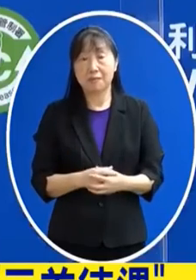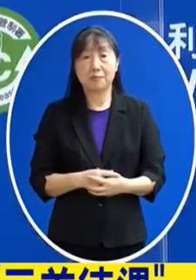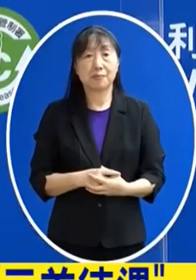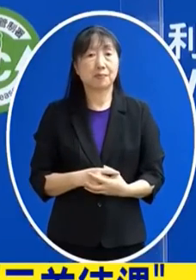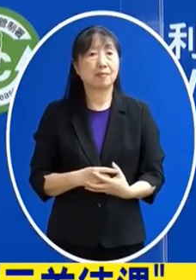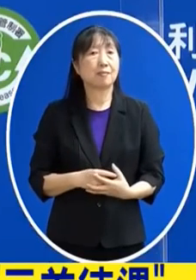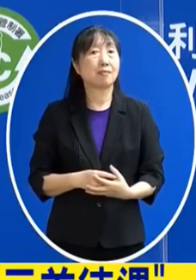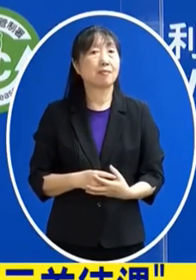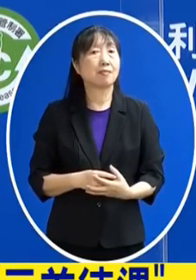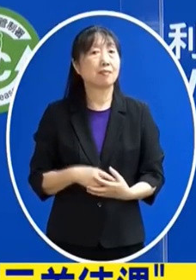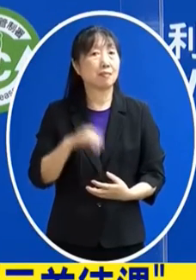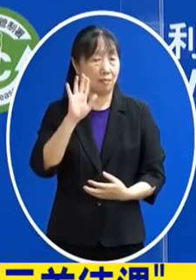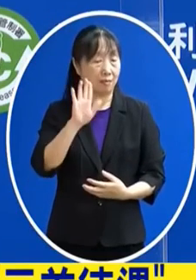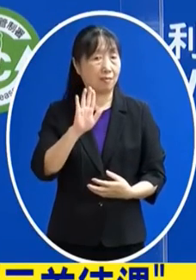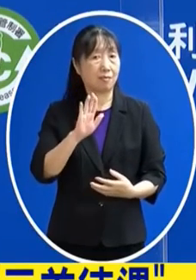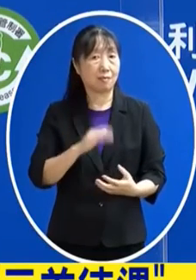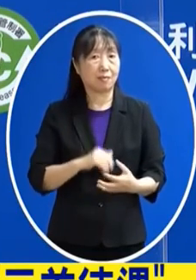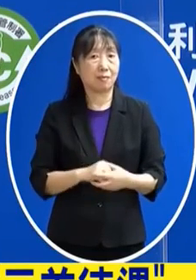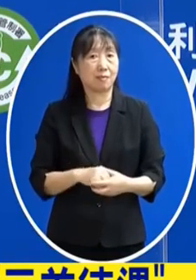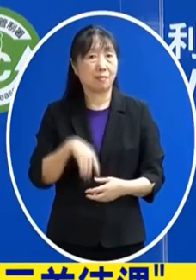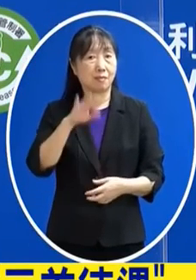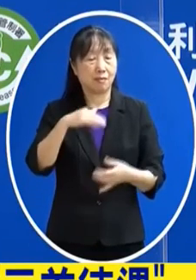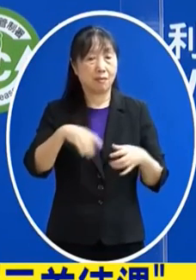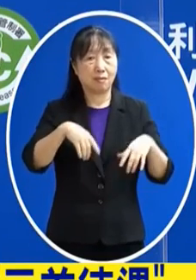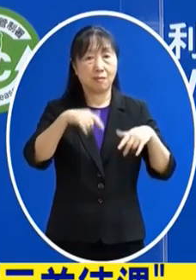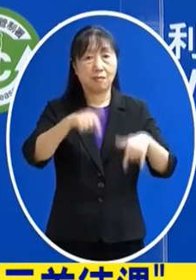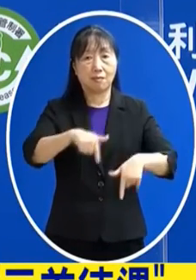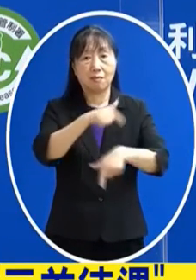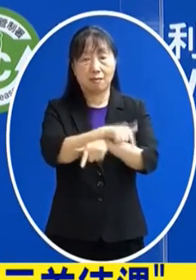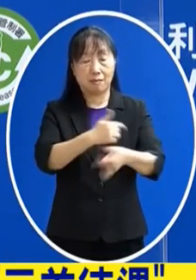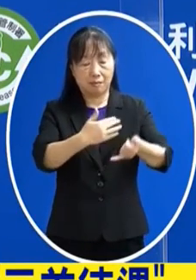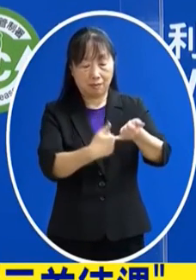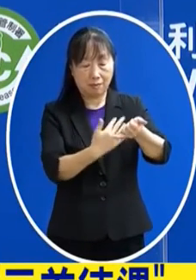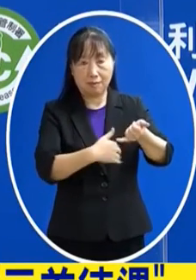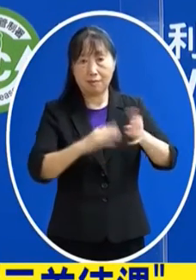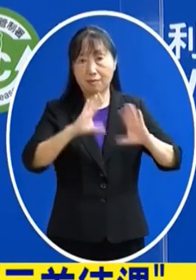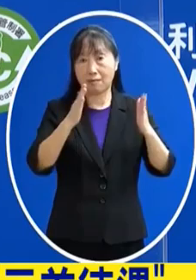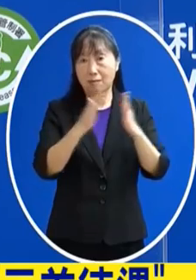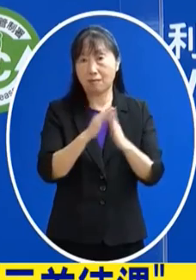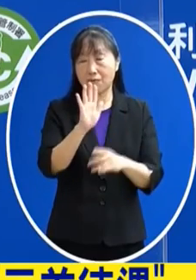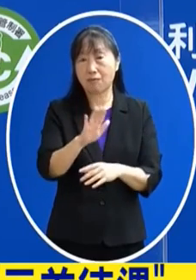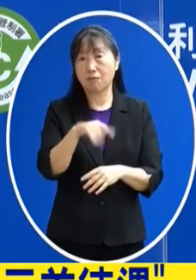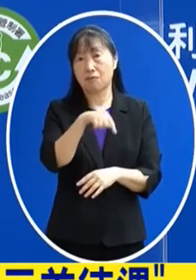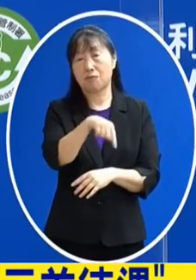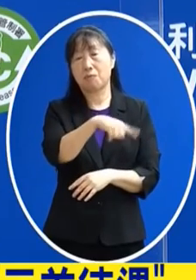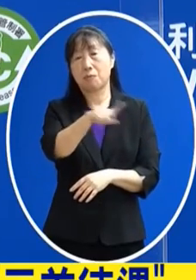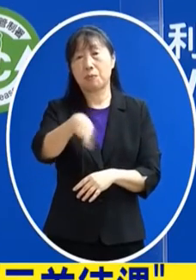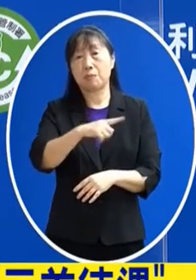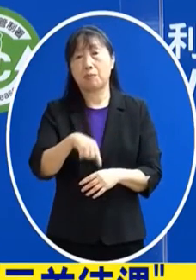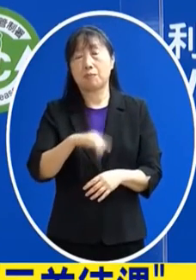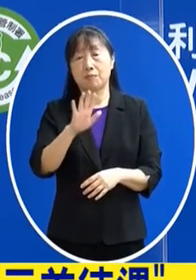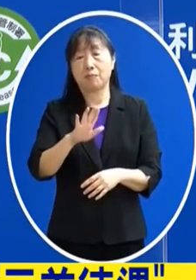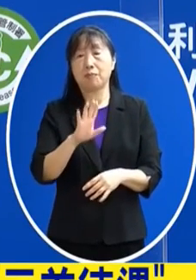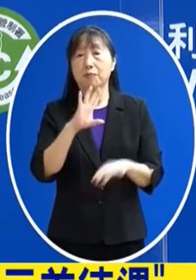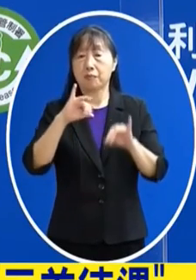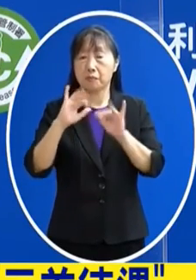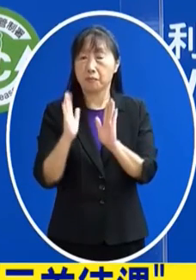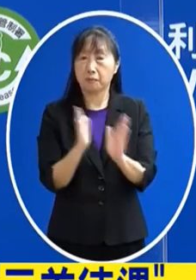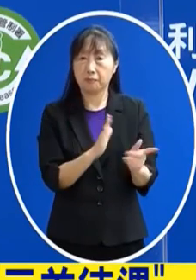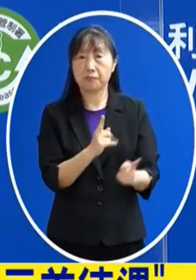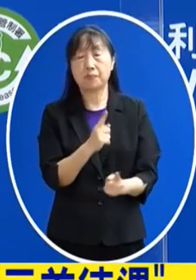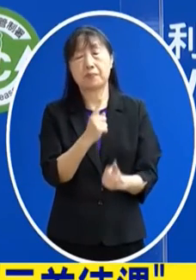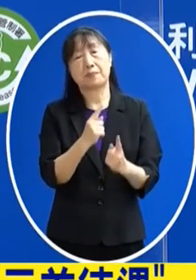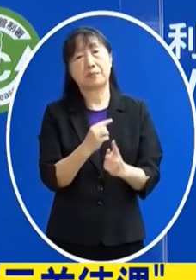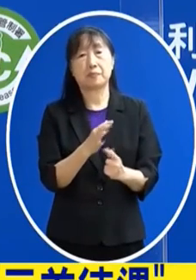有，那有一些哈相关的新南向国家，其实在进出上还是有它相当的一个地理上的局